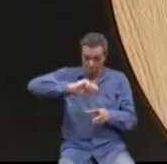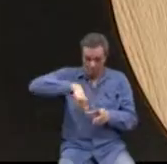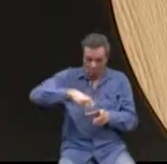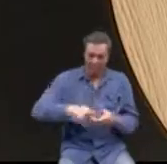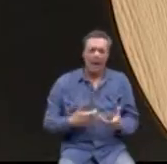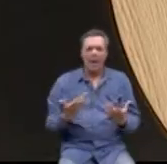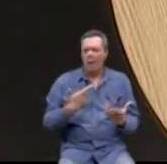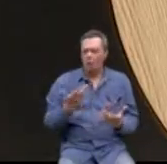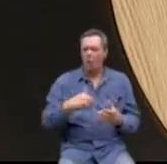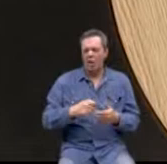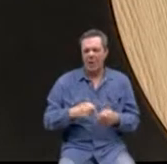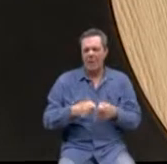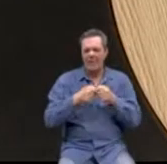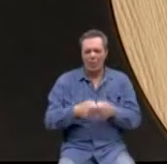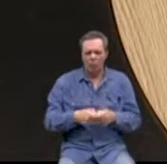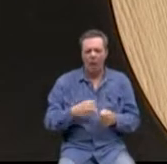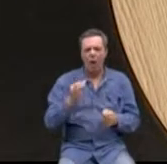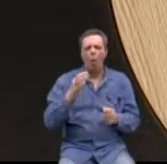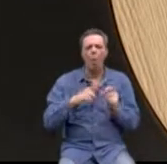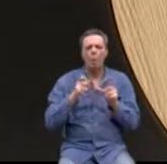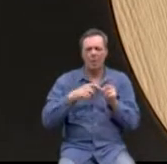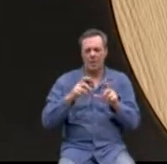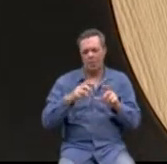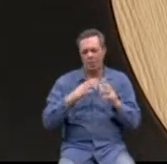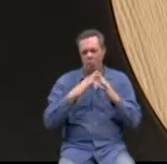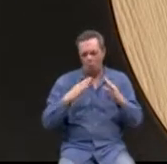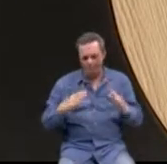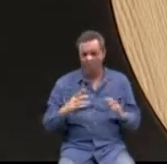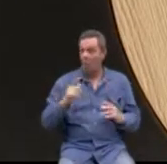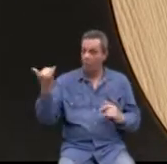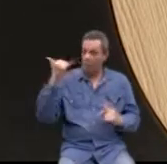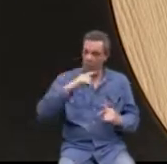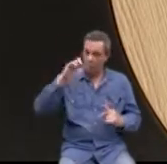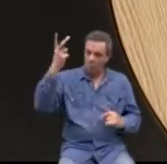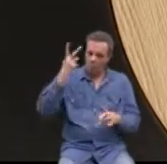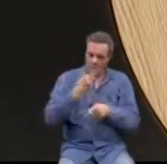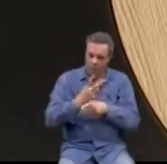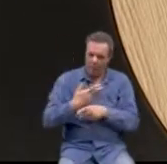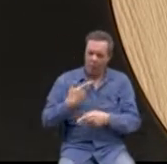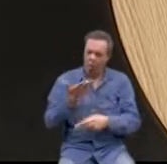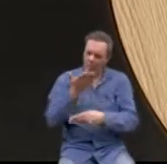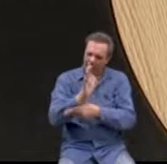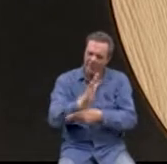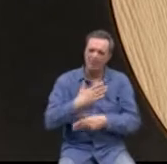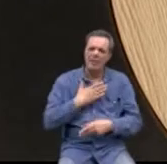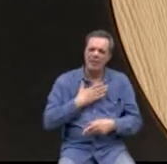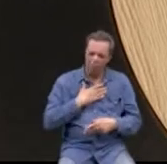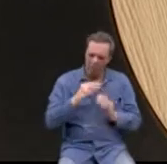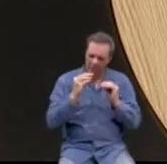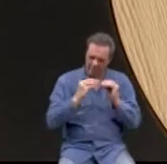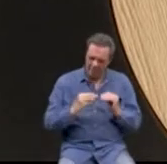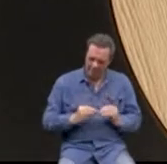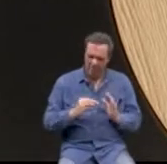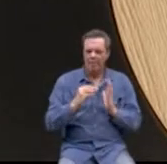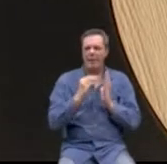nam doći zadruga Okus doma, koji u biti imaju, mm-hmm, ljude iz drugih zemalja koji će nam predstaviti svoje recepte, vegetarijanske i nevegetarijanske,